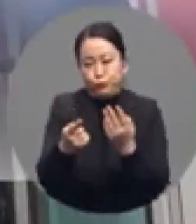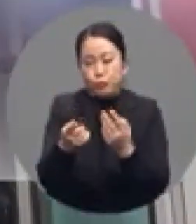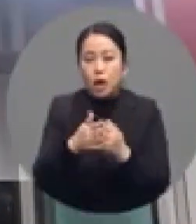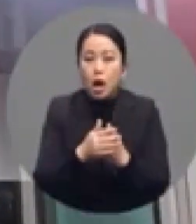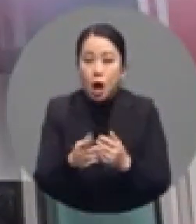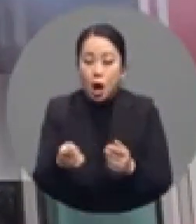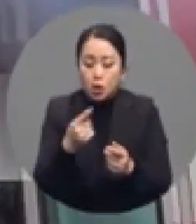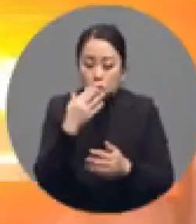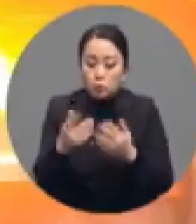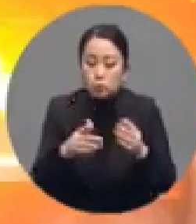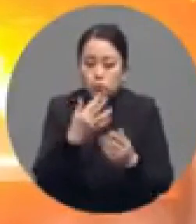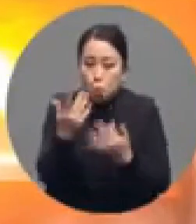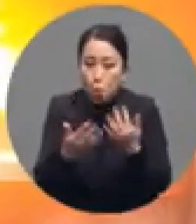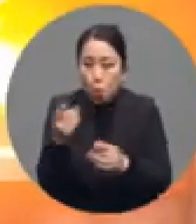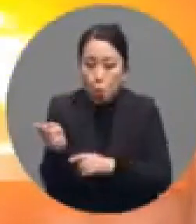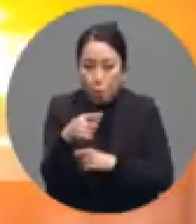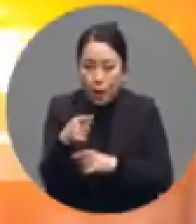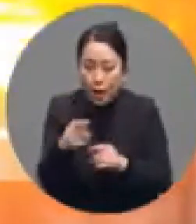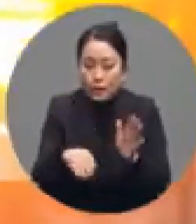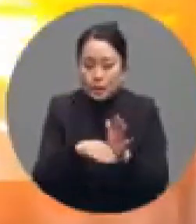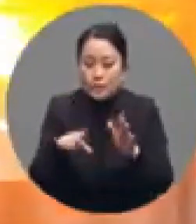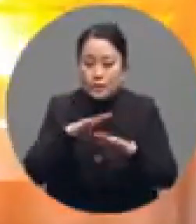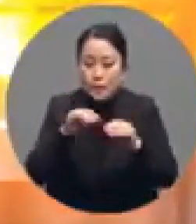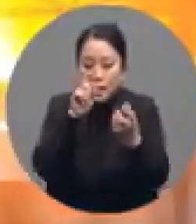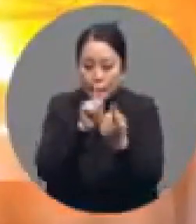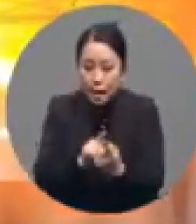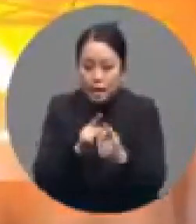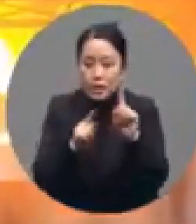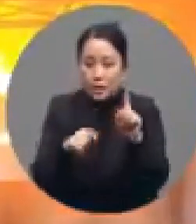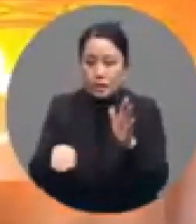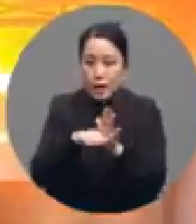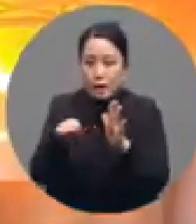소방 대응 1단계가 발령되면서 공장 기계와 원자재 등